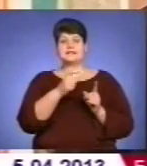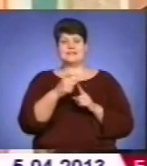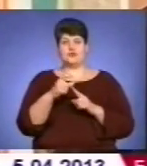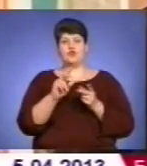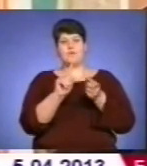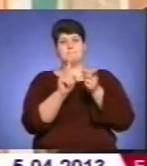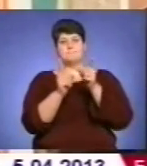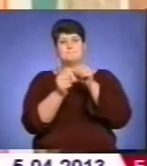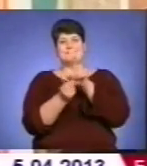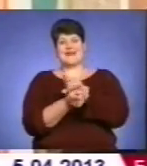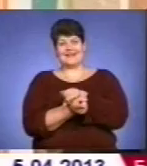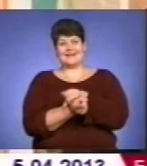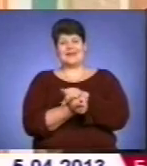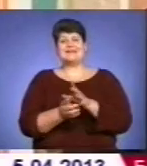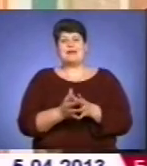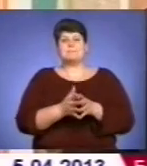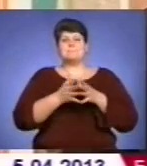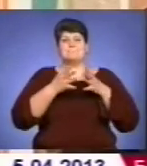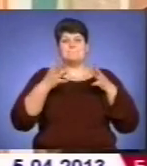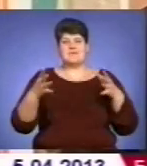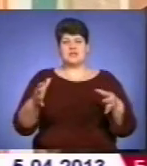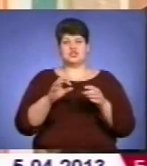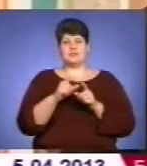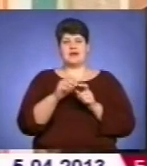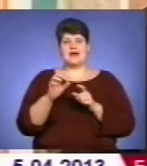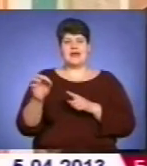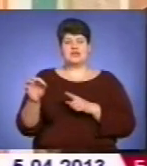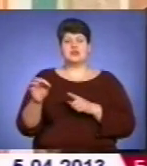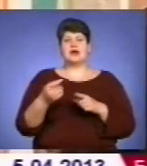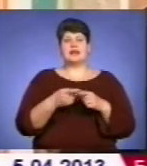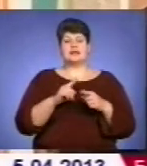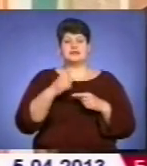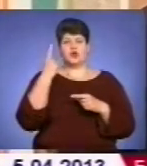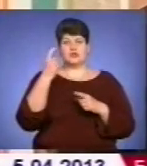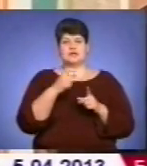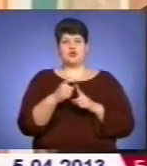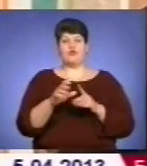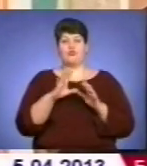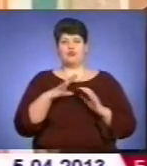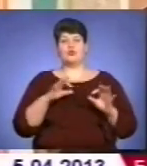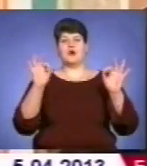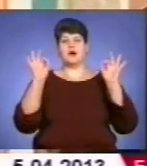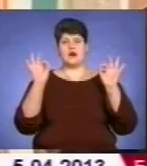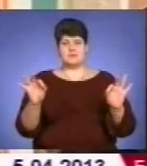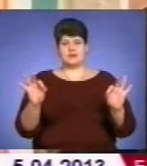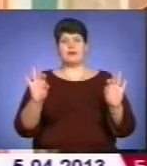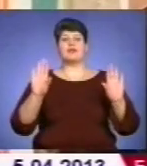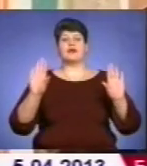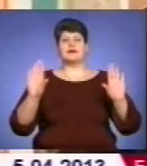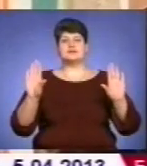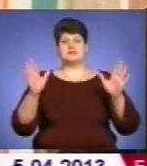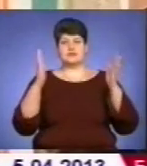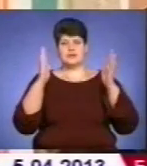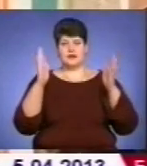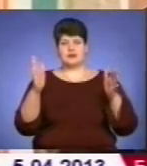перекладається дещо більшим реченням, але це одне слово було «Амінь». «Нехай станеться